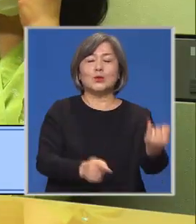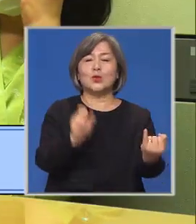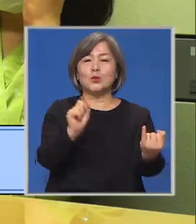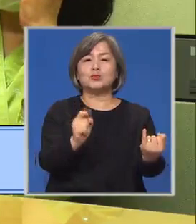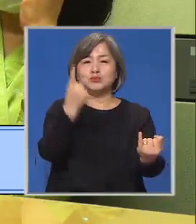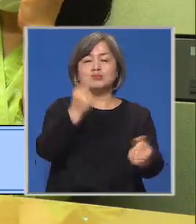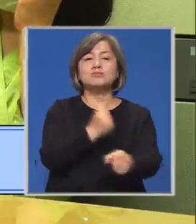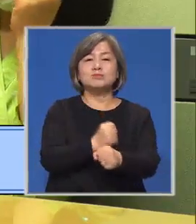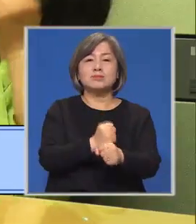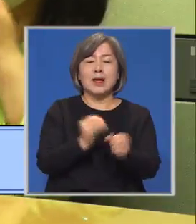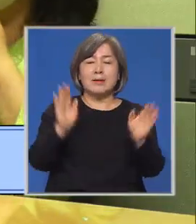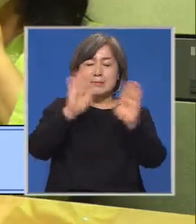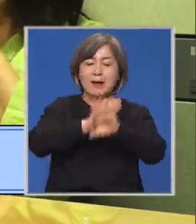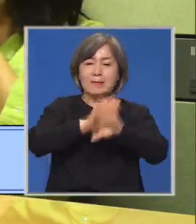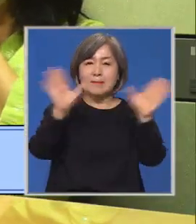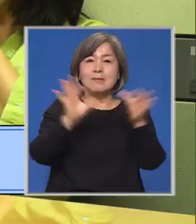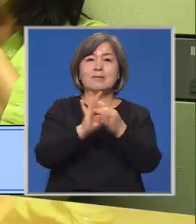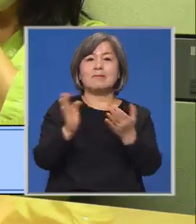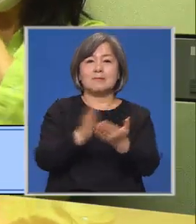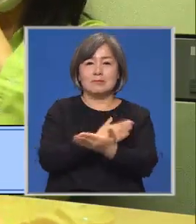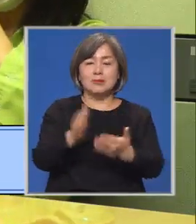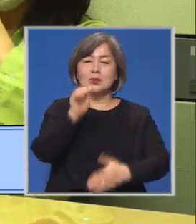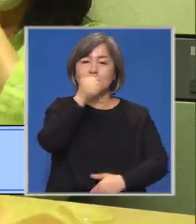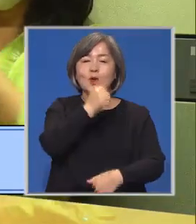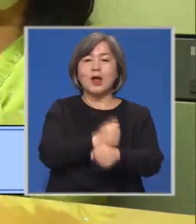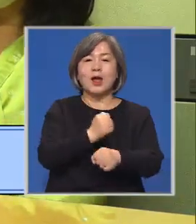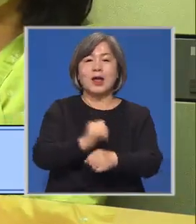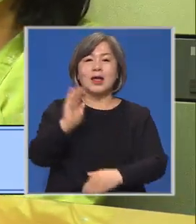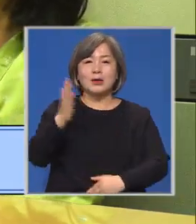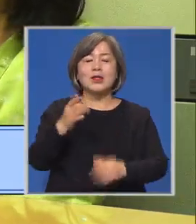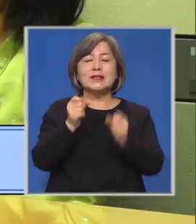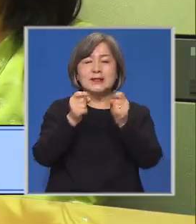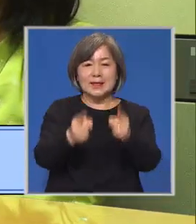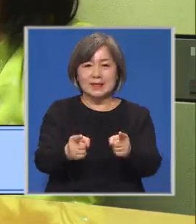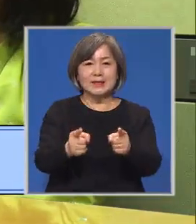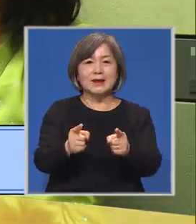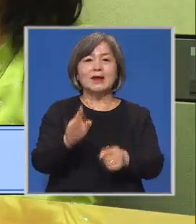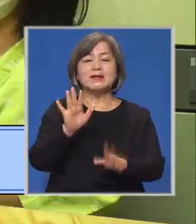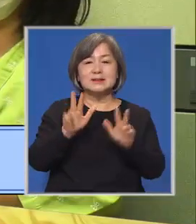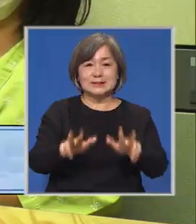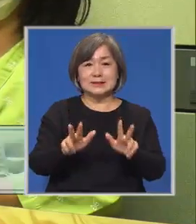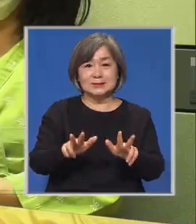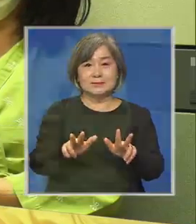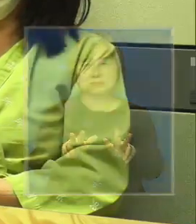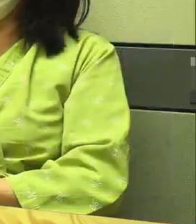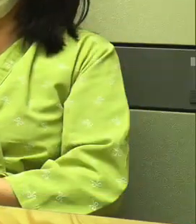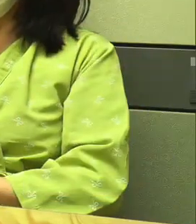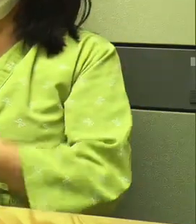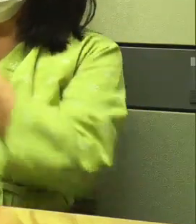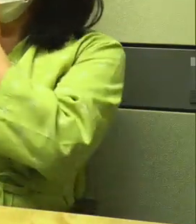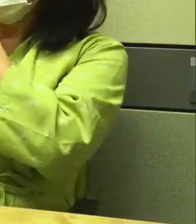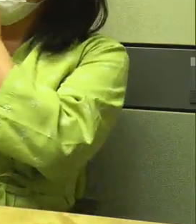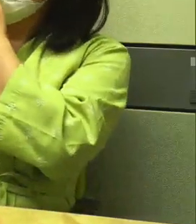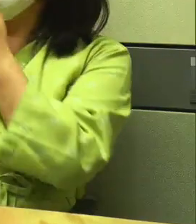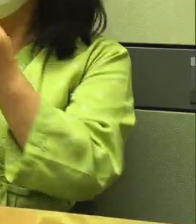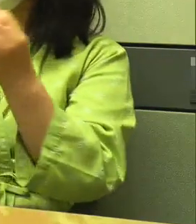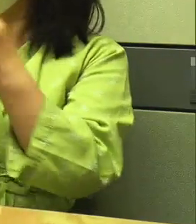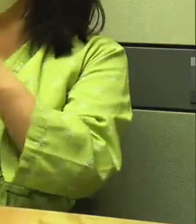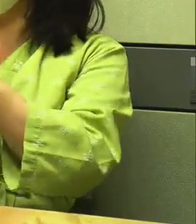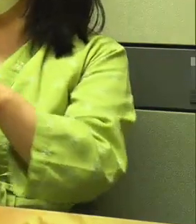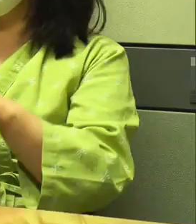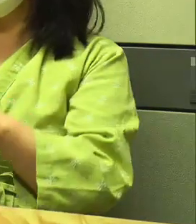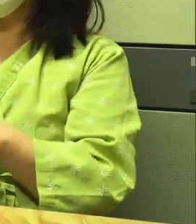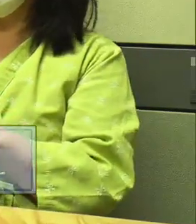이 동생으로 인해서 밤이고 낮이고 관계없이 이렇게 통역을 하게 된 계기가 지금은